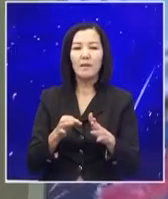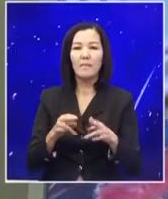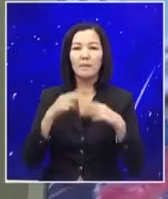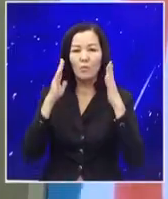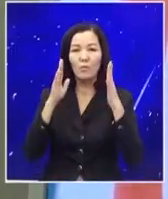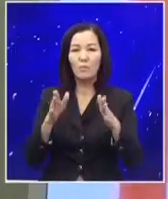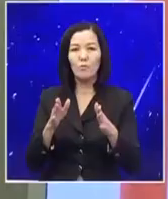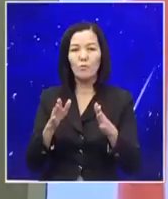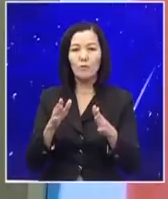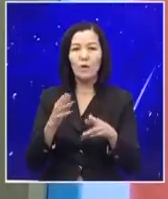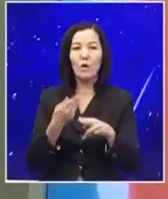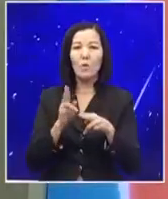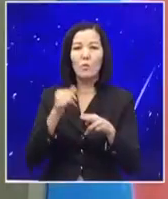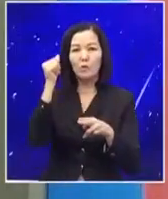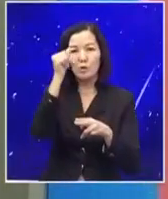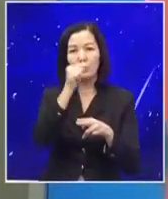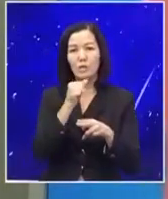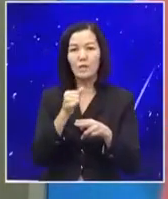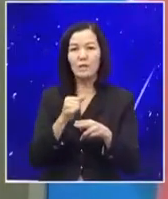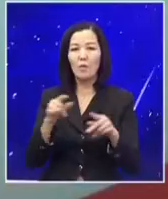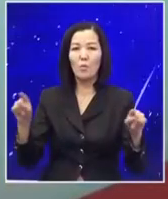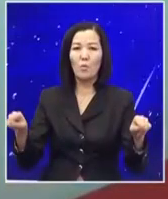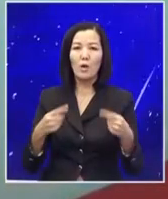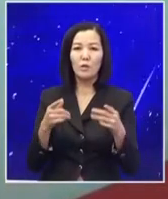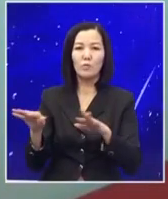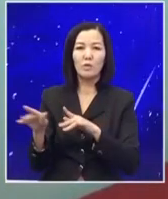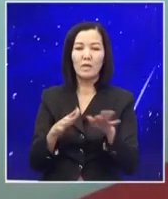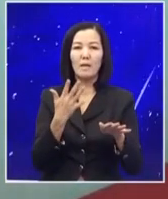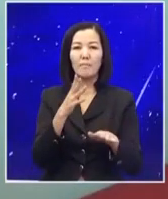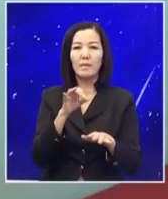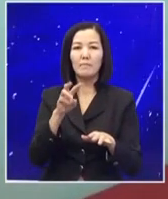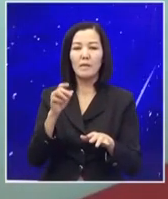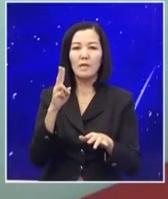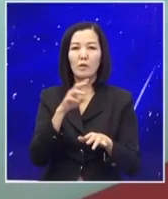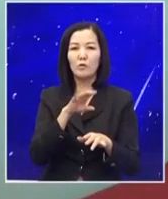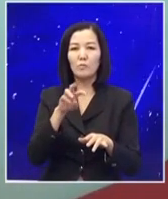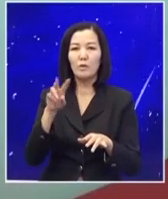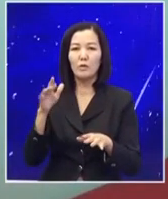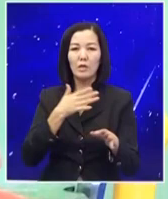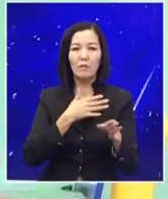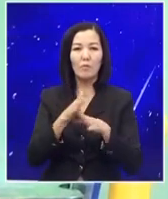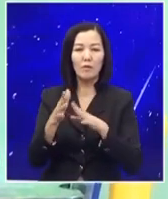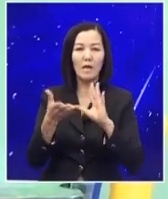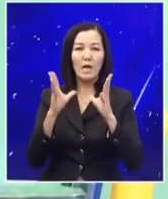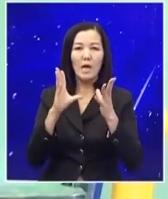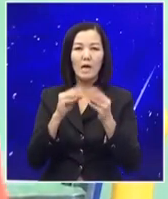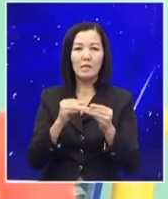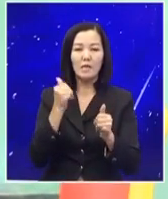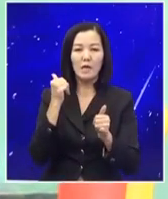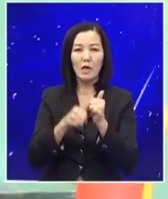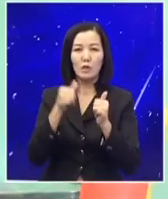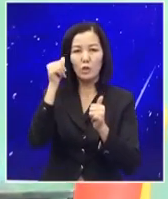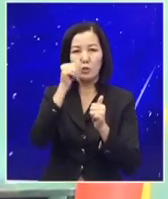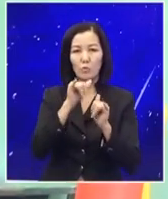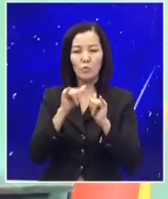облыста баса көңіл бөлінеді. Осы жылдың өзінде оңалту шараларына 5,200,000,000 теңге бөлінді. Бұл қаржы жыл